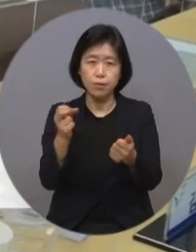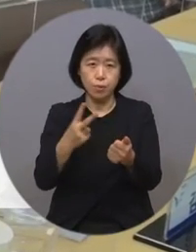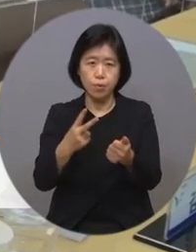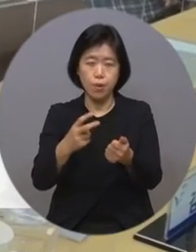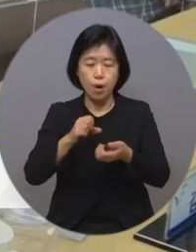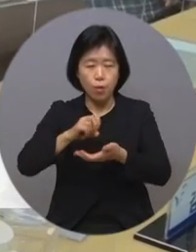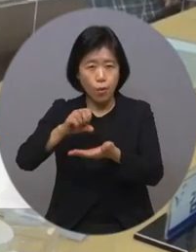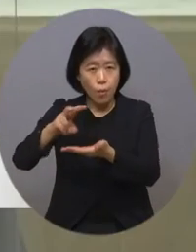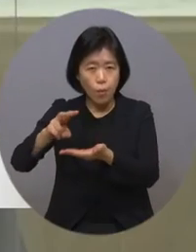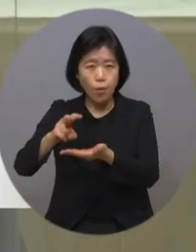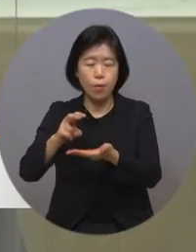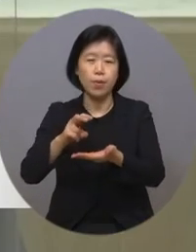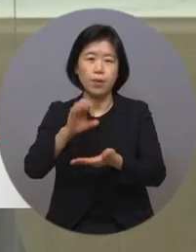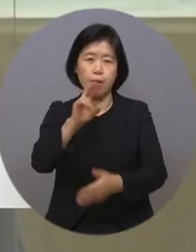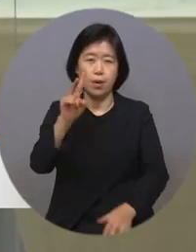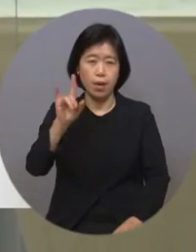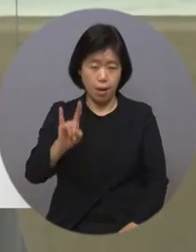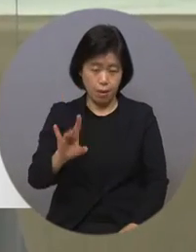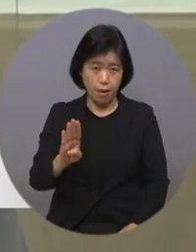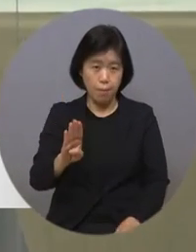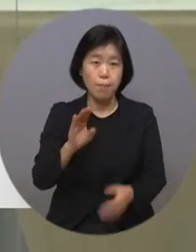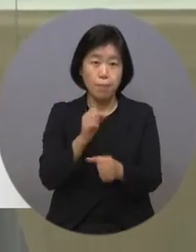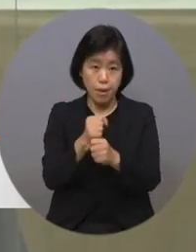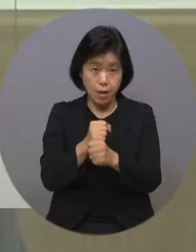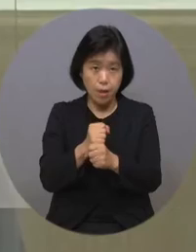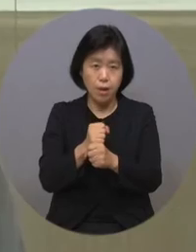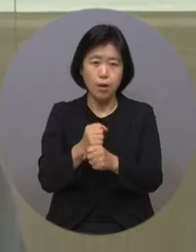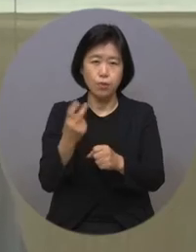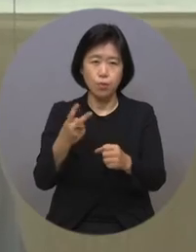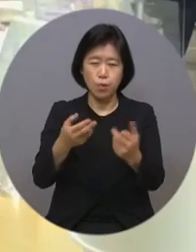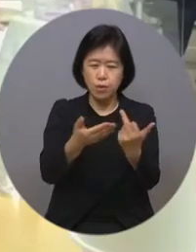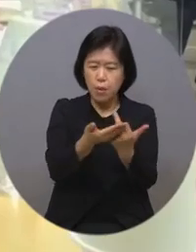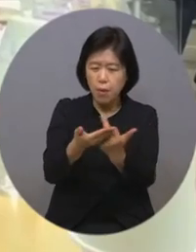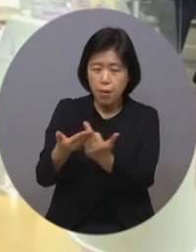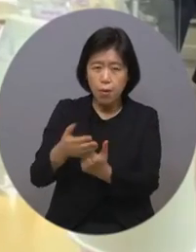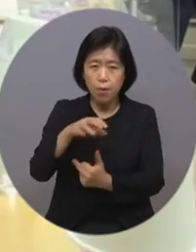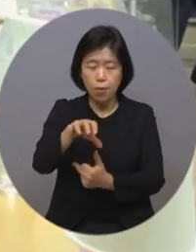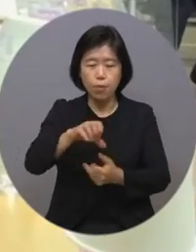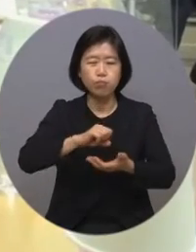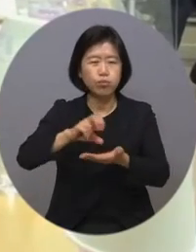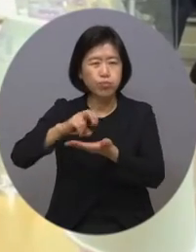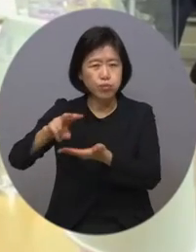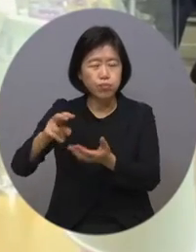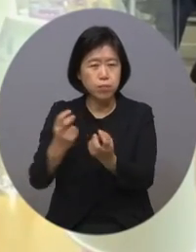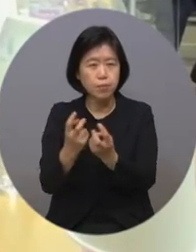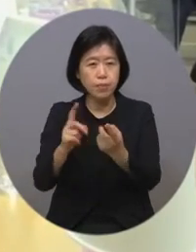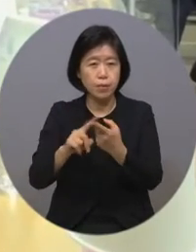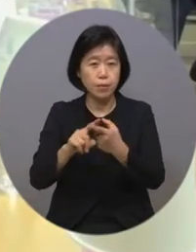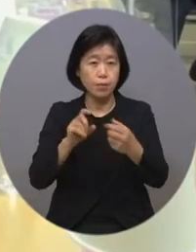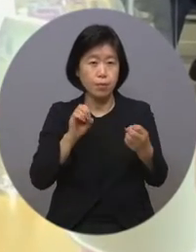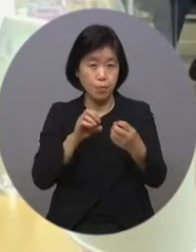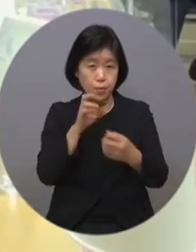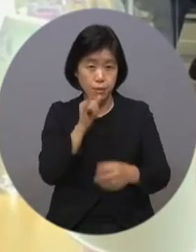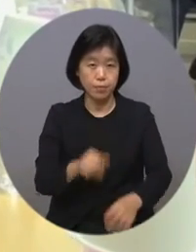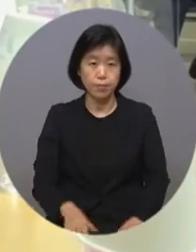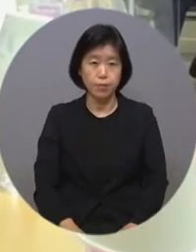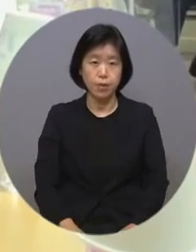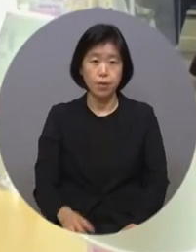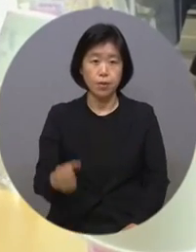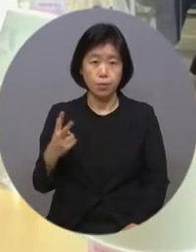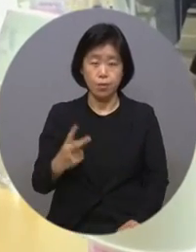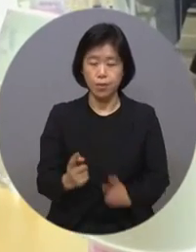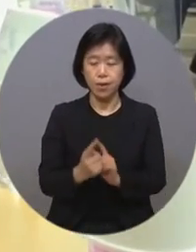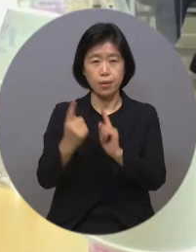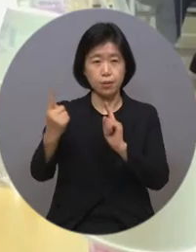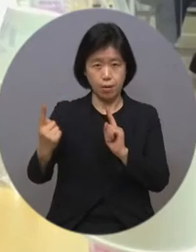운영 방안과 도서지역 택배 정상화 운영 등을 안내했습니다. 또한 회의에서는 사회적 거리두기 위반